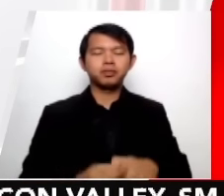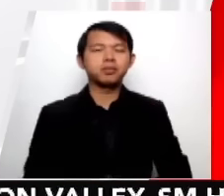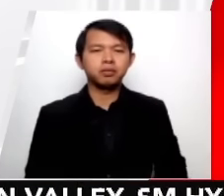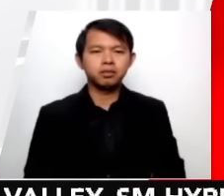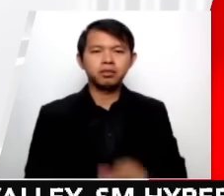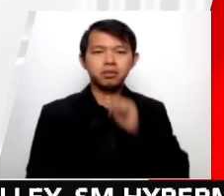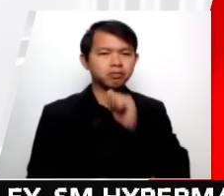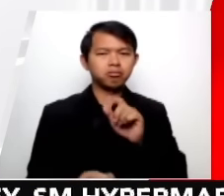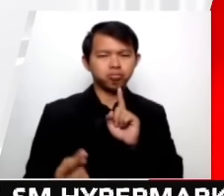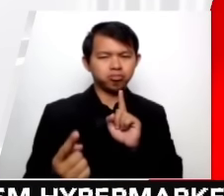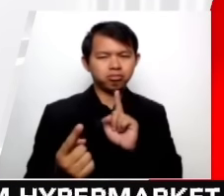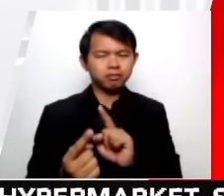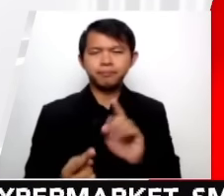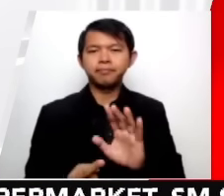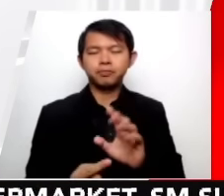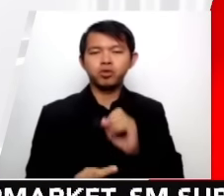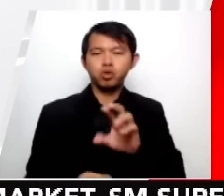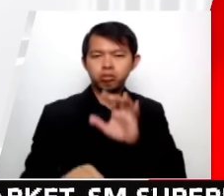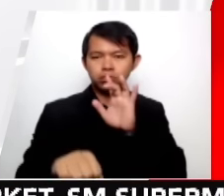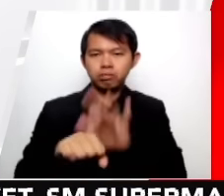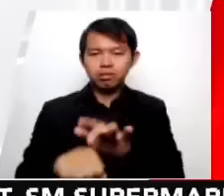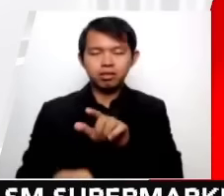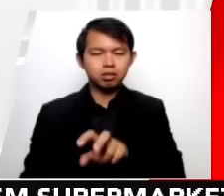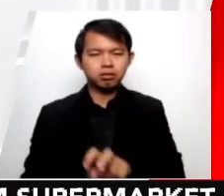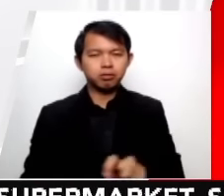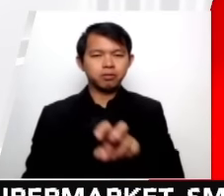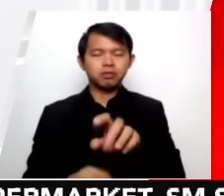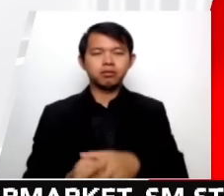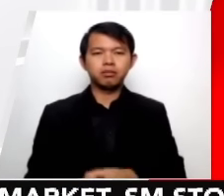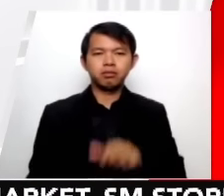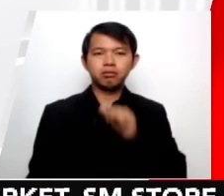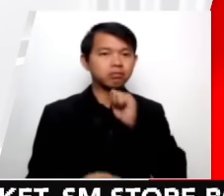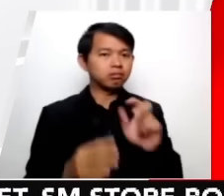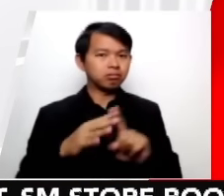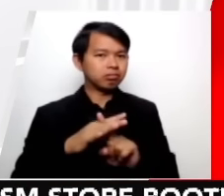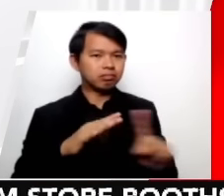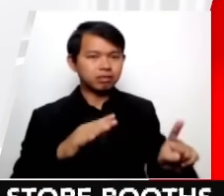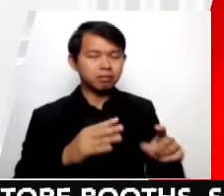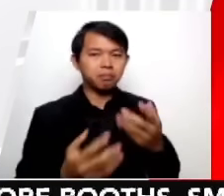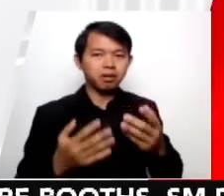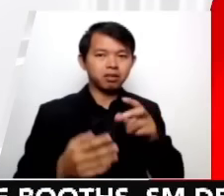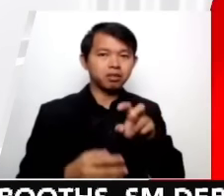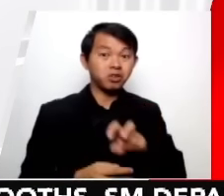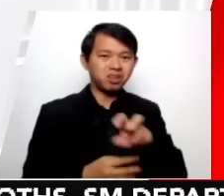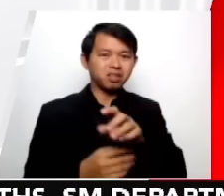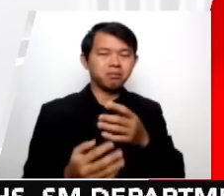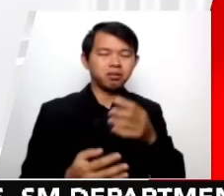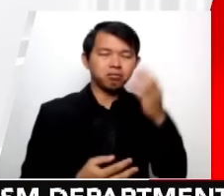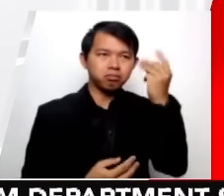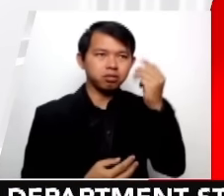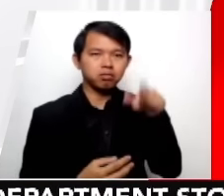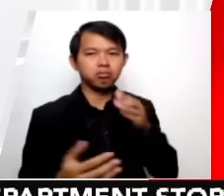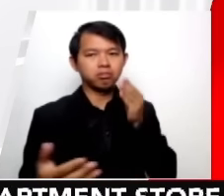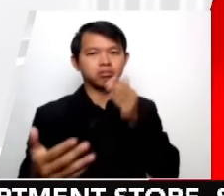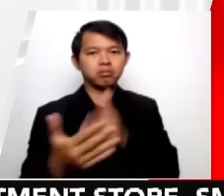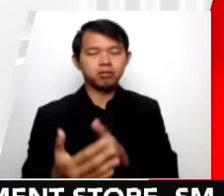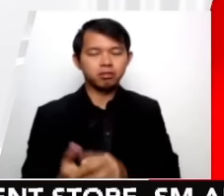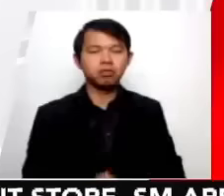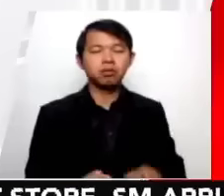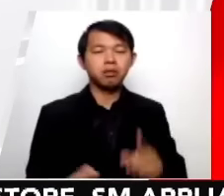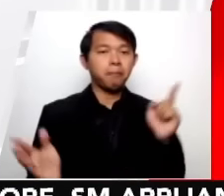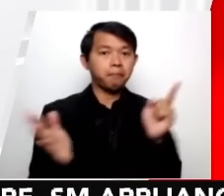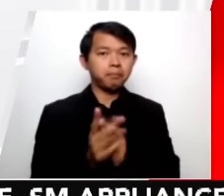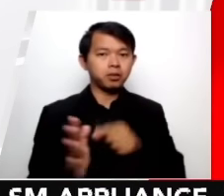ahas. Mainam din kung hindi tatakbo dahil baka isipin itong inaatake sila. Bawal ang pagpataya sa